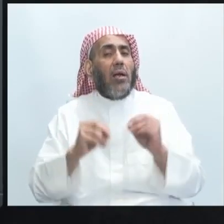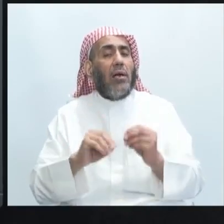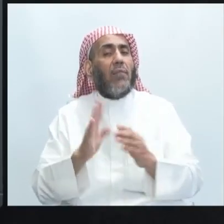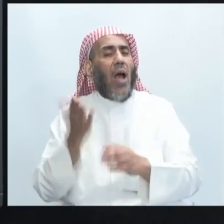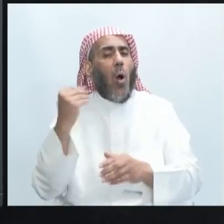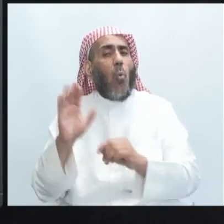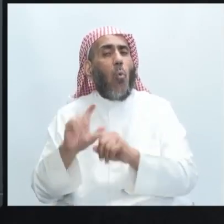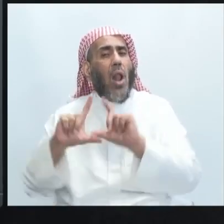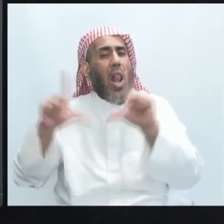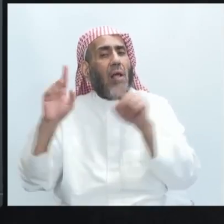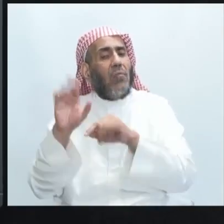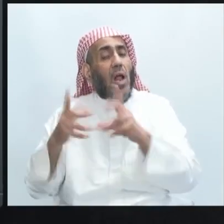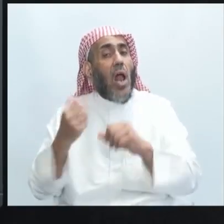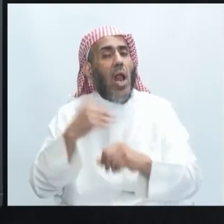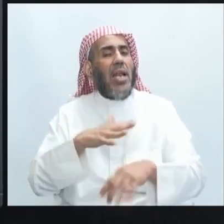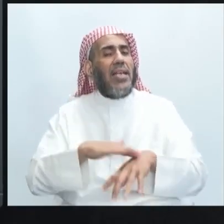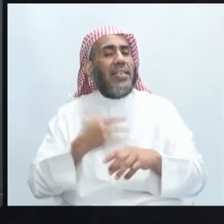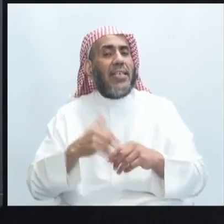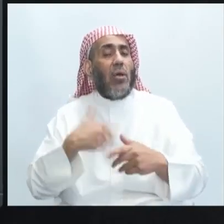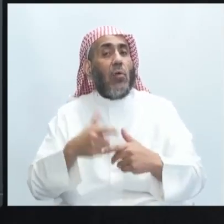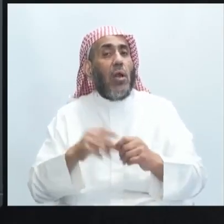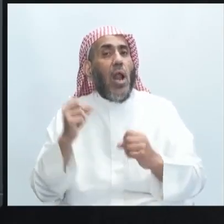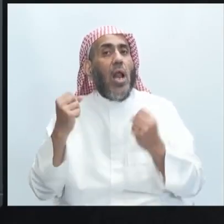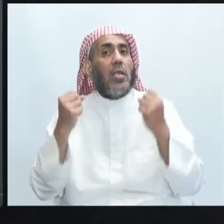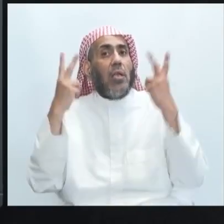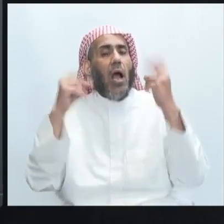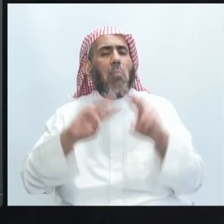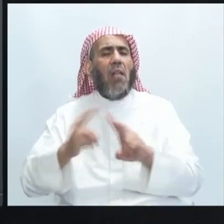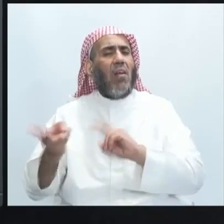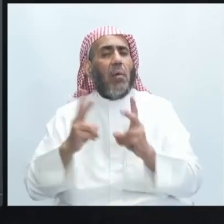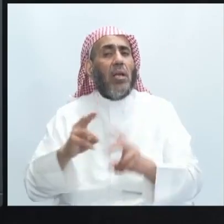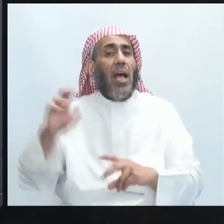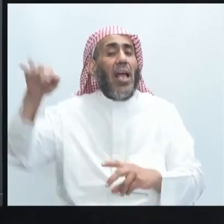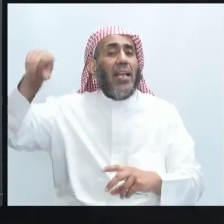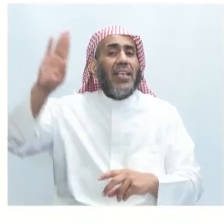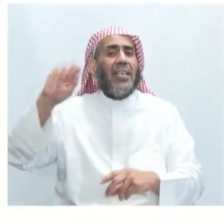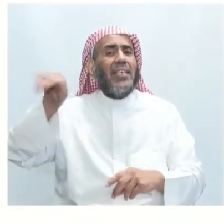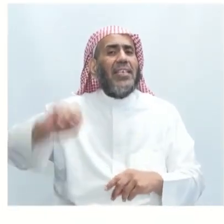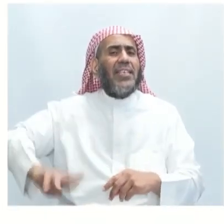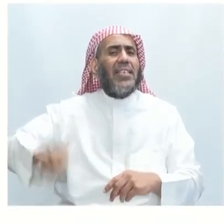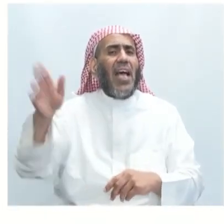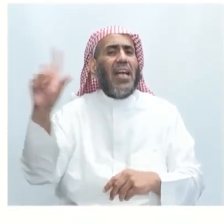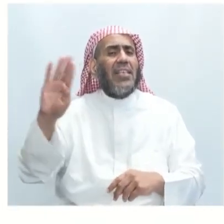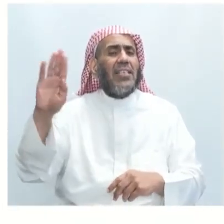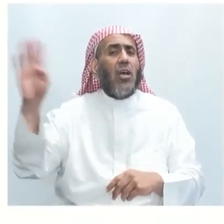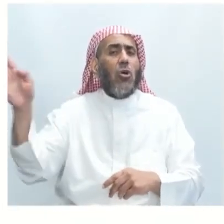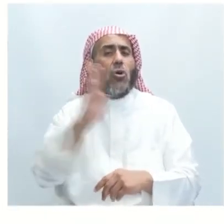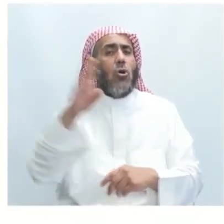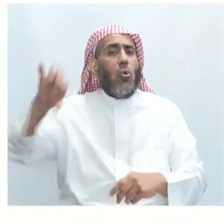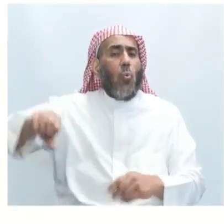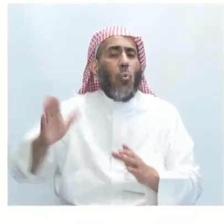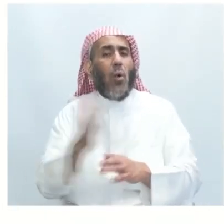السابقه على الاحساس وتعرفنا على الادراك ما الفرق بينهما ما هو الفرق بين